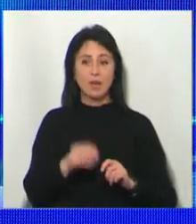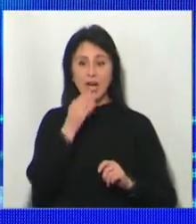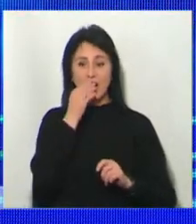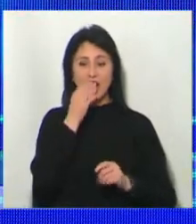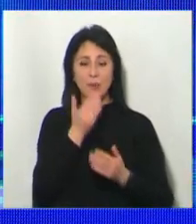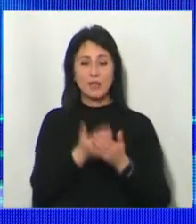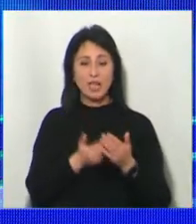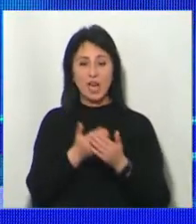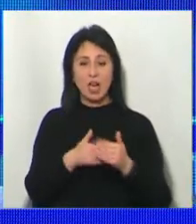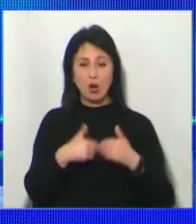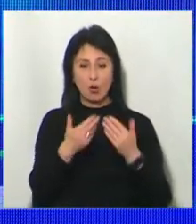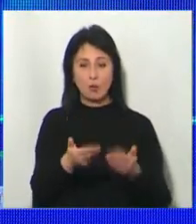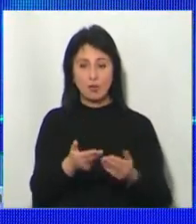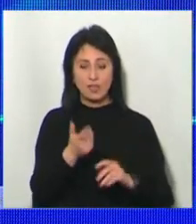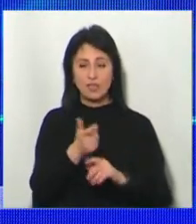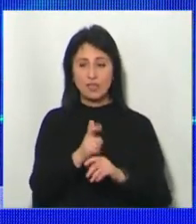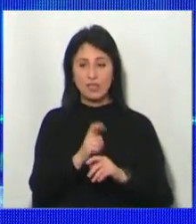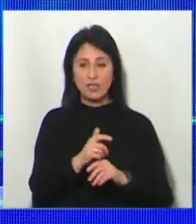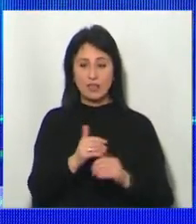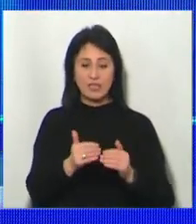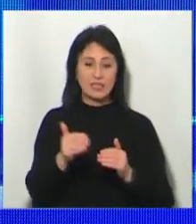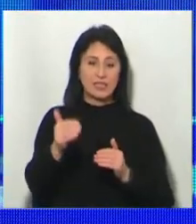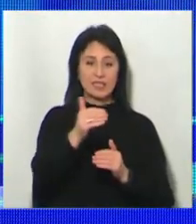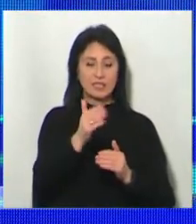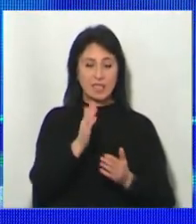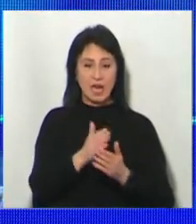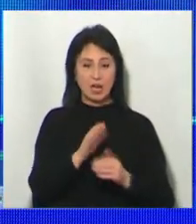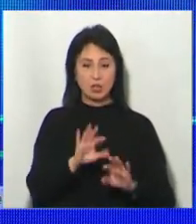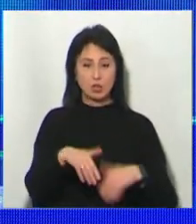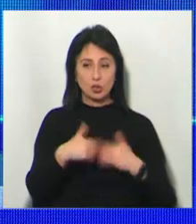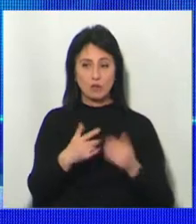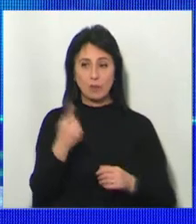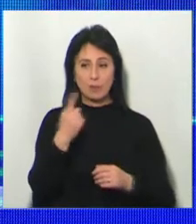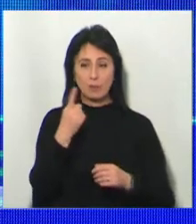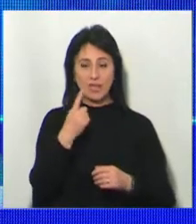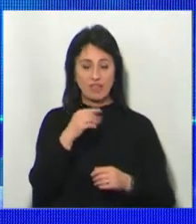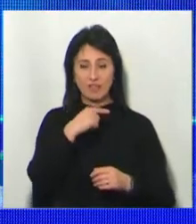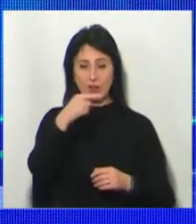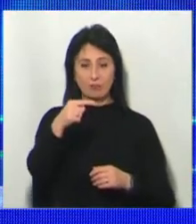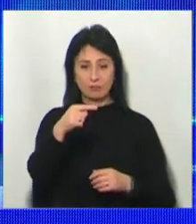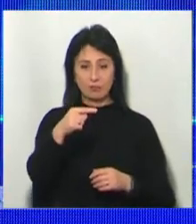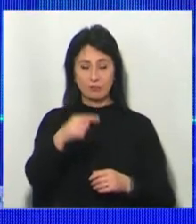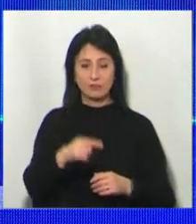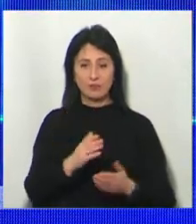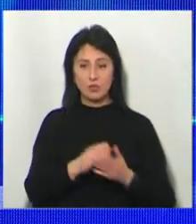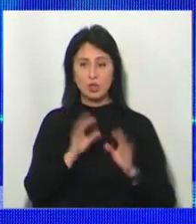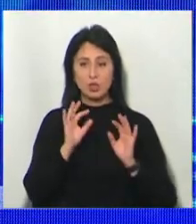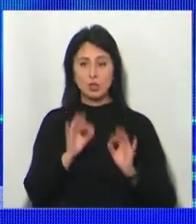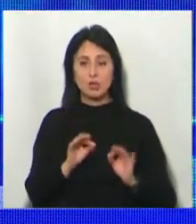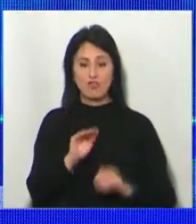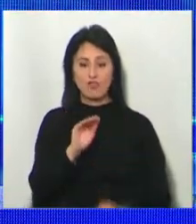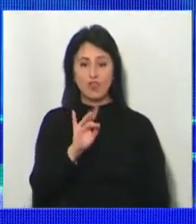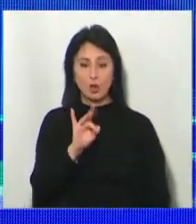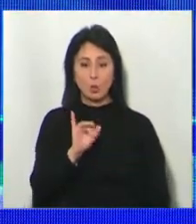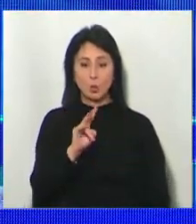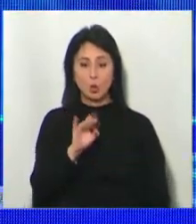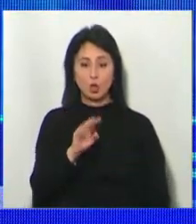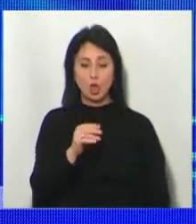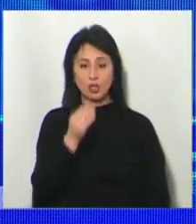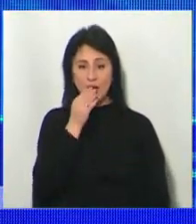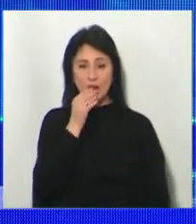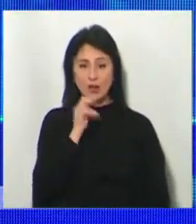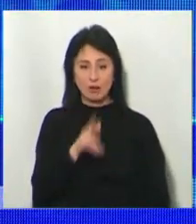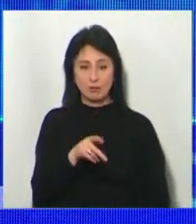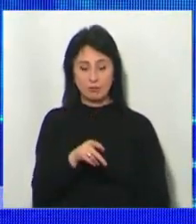კვებით რეკომენდაციებში ძალიან წინ არის წამოწეული, აი პირველ პლანზე არის დაყენებული სწორედ ფრუქტოზას